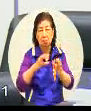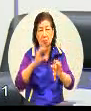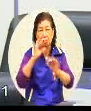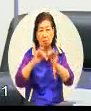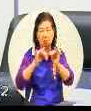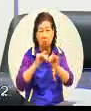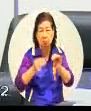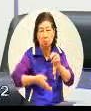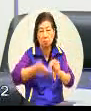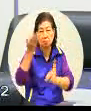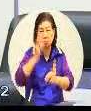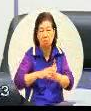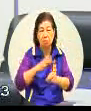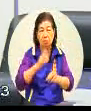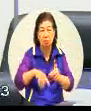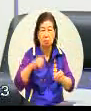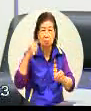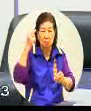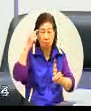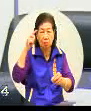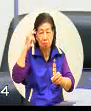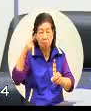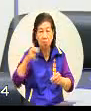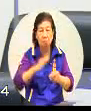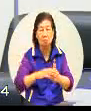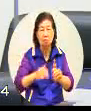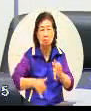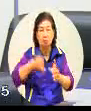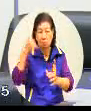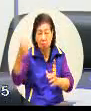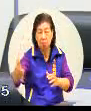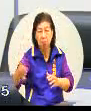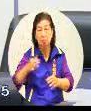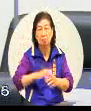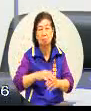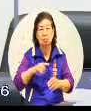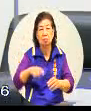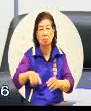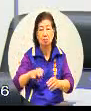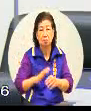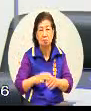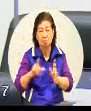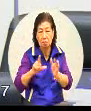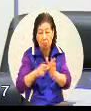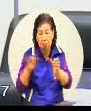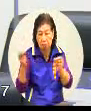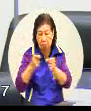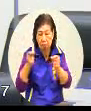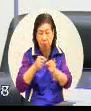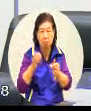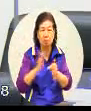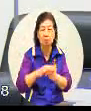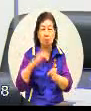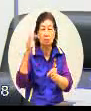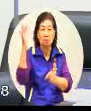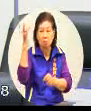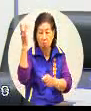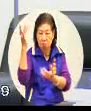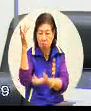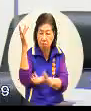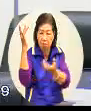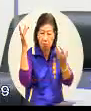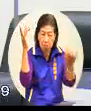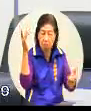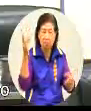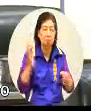来，来讲安怎你唔知？讲安尼哦，啊无暂时吼，讲慢只耍的，吼、哦，讲慢只耍的，以后老师又